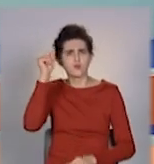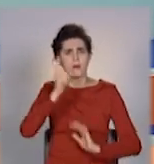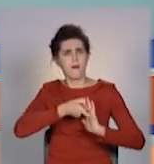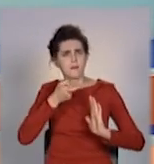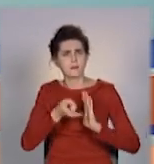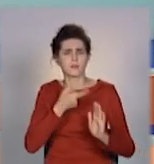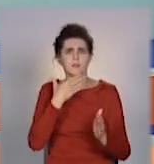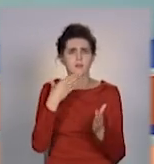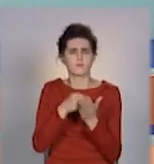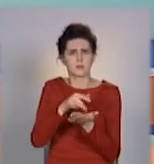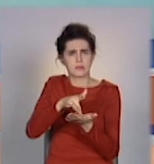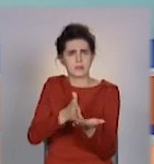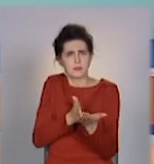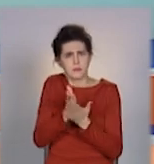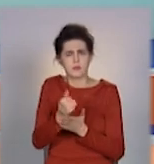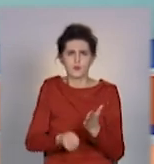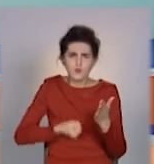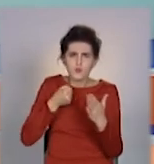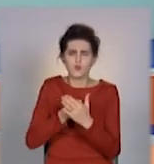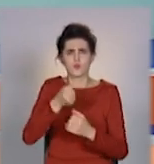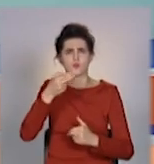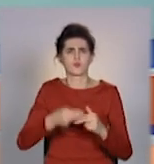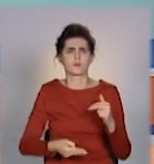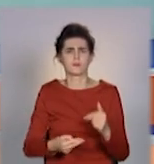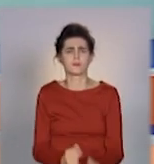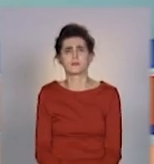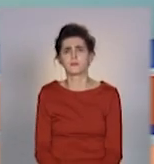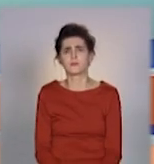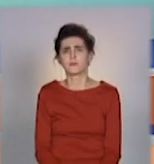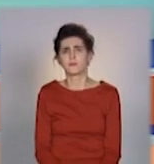від власної мети. Як досягає її, дивіться далі.